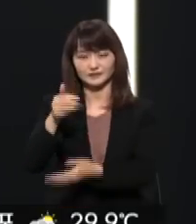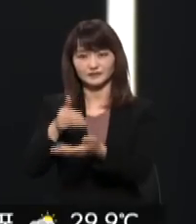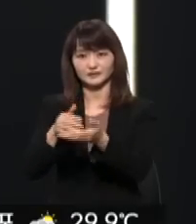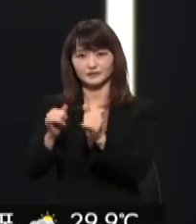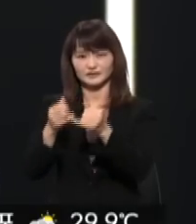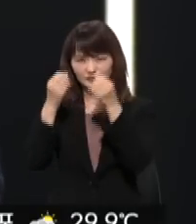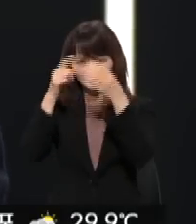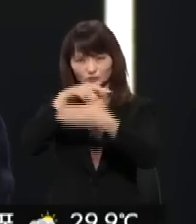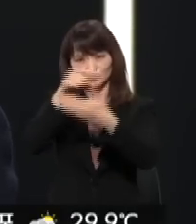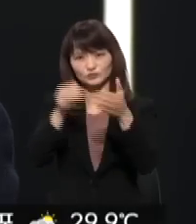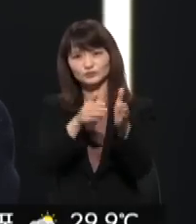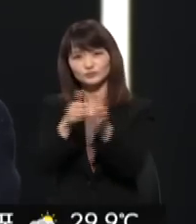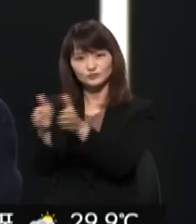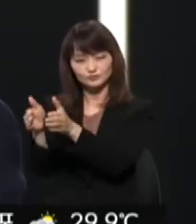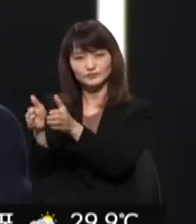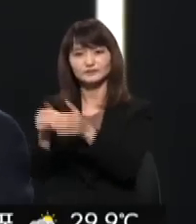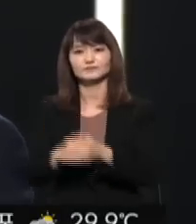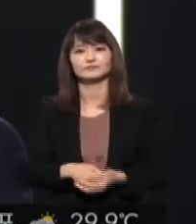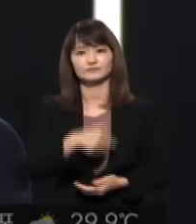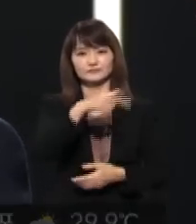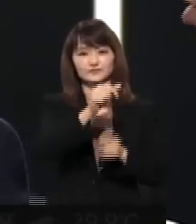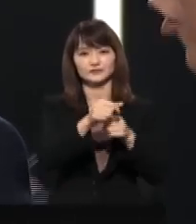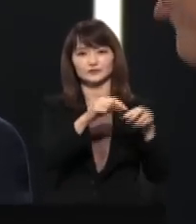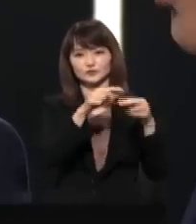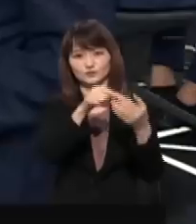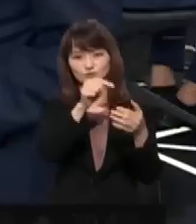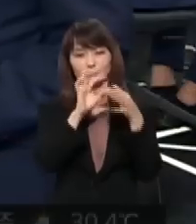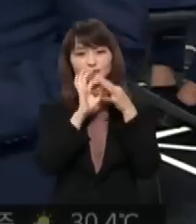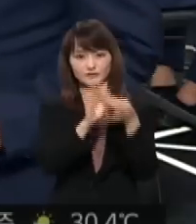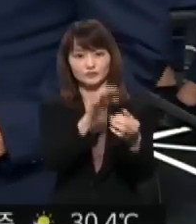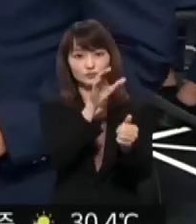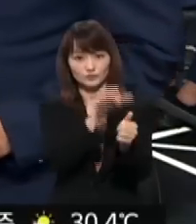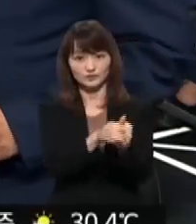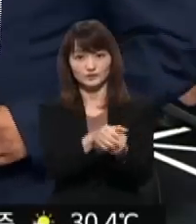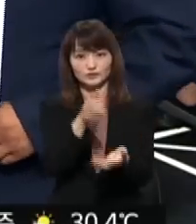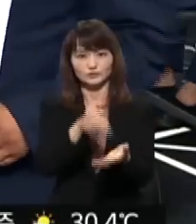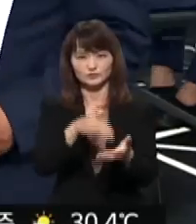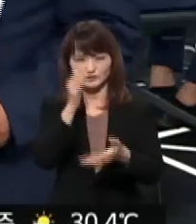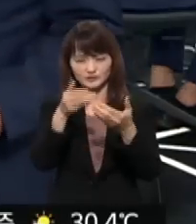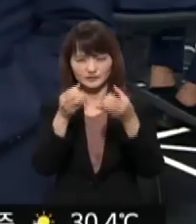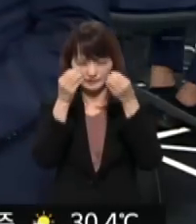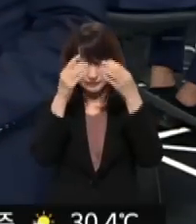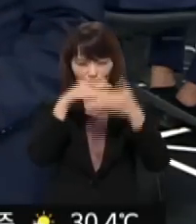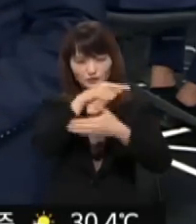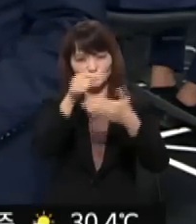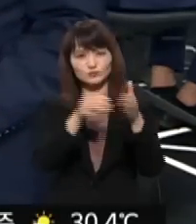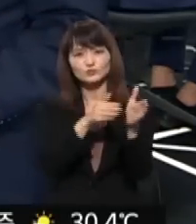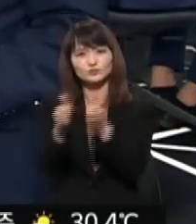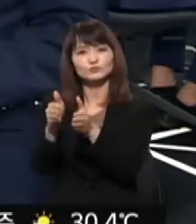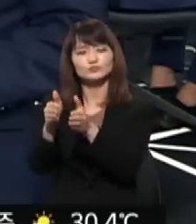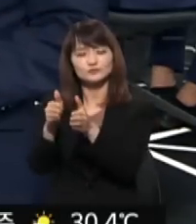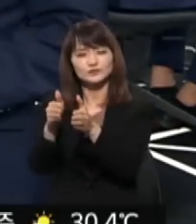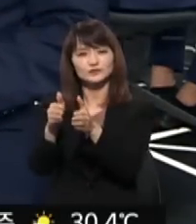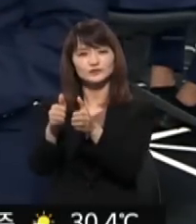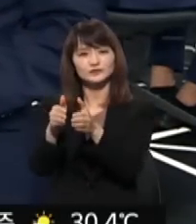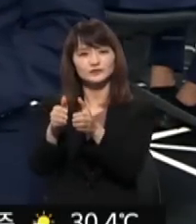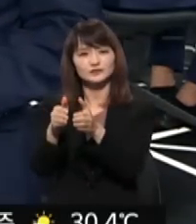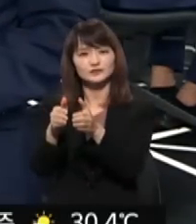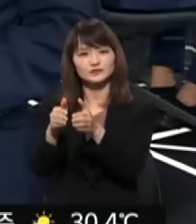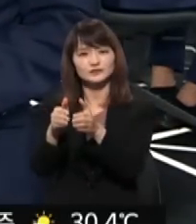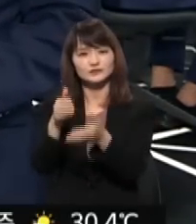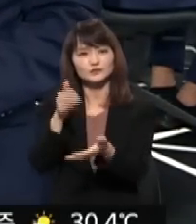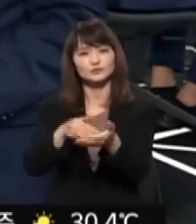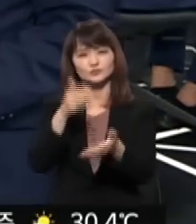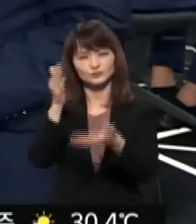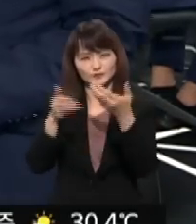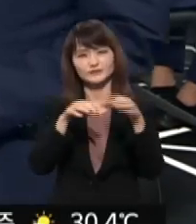코너를 준비할 때까지 강정 아나운서 계속하고요 뉴스 설계에 대해서는 또 새로운 코너를 준비할 때까지 저희가 당분간은 점점 뉴스적인